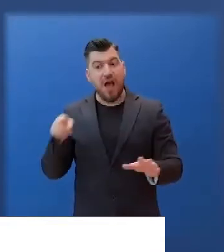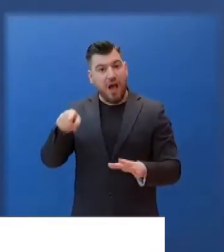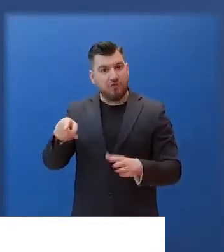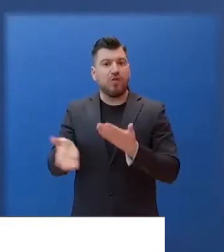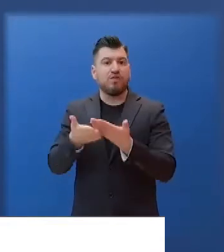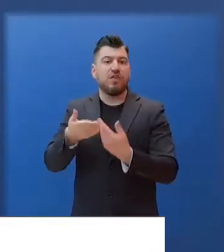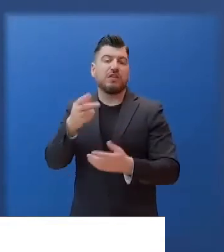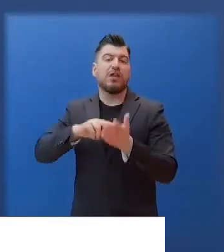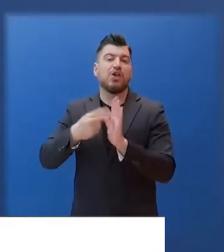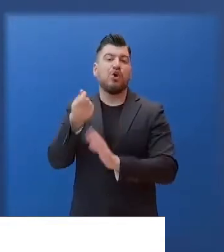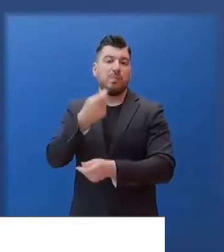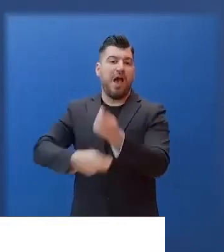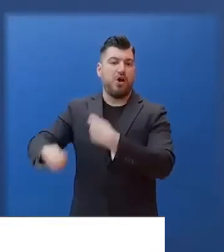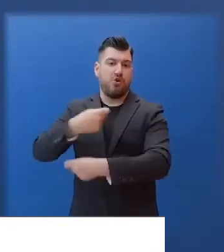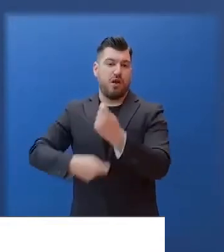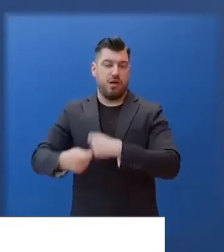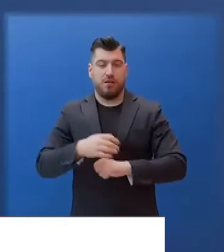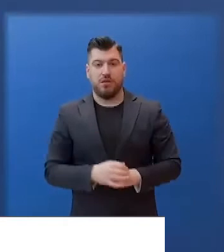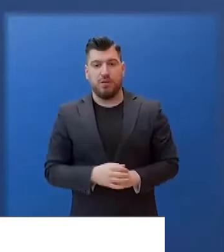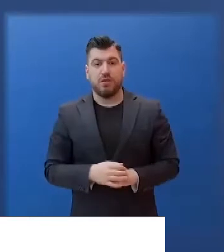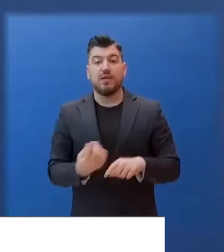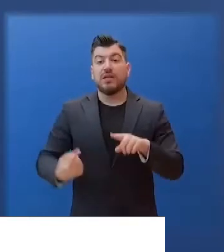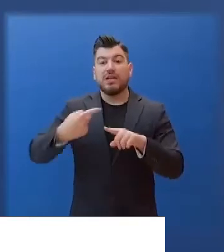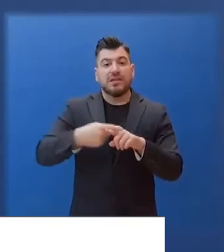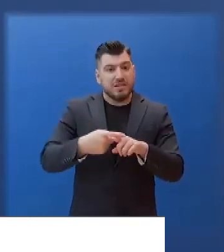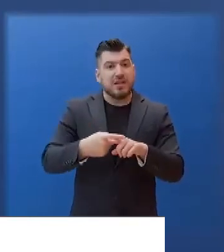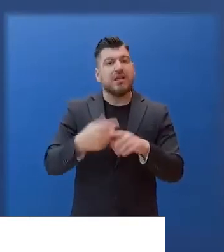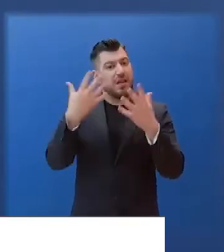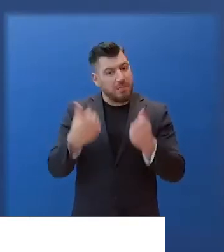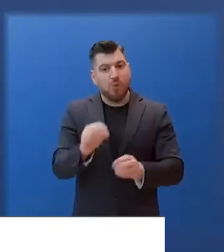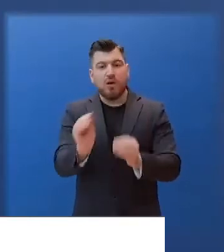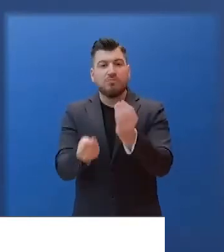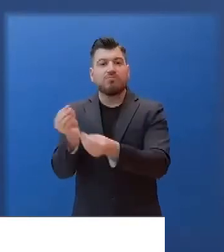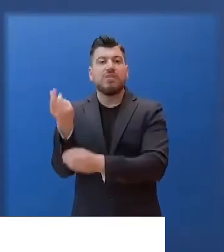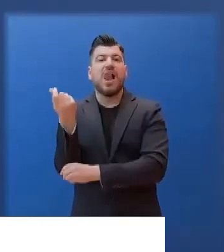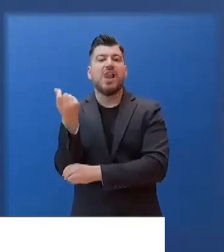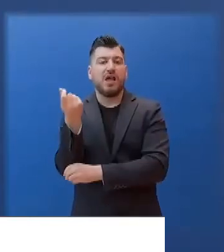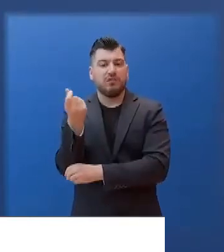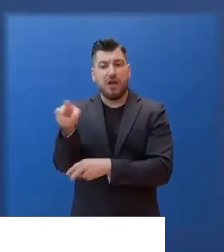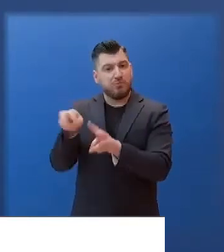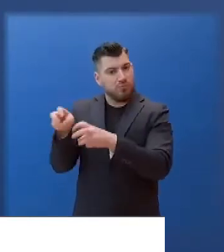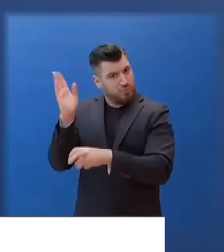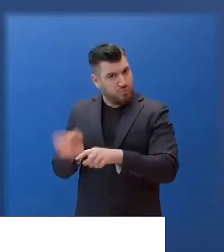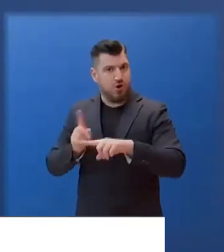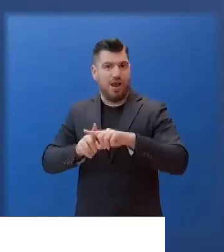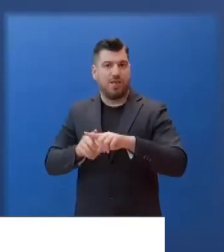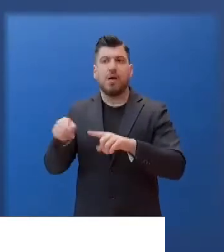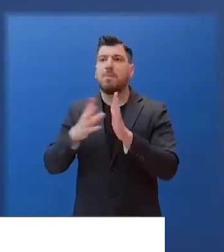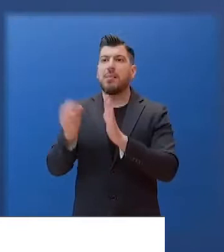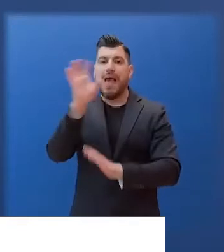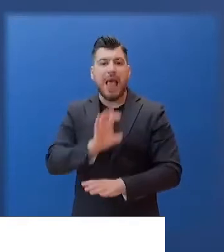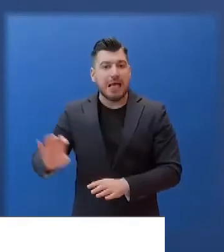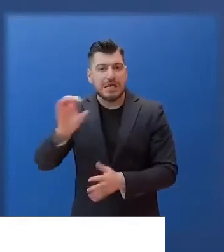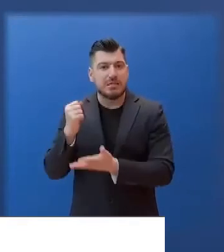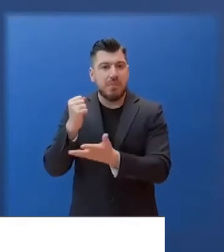οικονομία. Και βέβαια, οι πόροι που μπορεί να αντλήσει τα επόμενα χρόνια η χώρα μας από τα κοινοτικά ταμεία, το ΕΣΠΑ και το Ταμείο